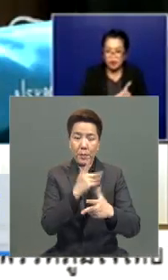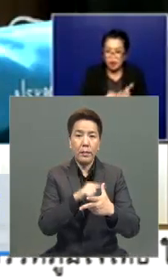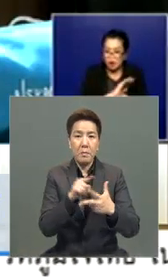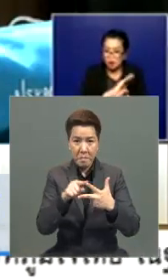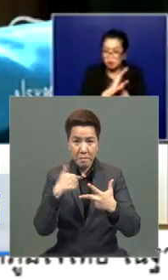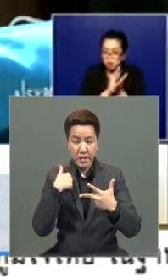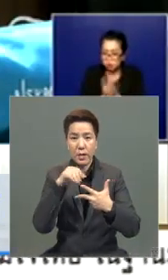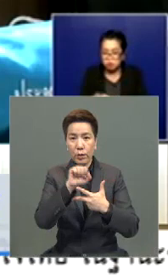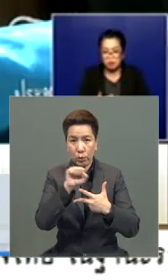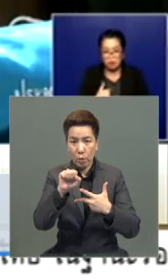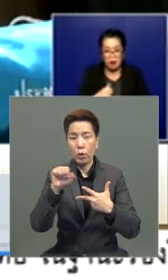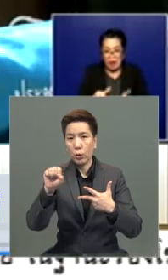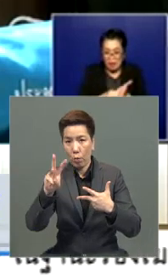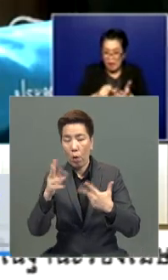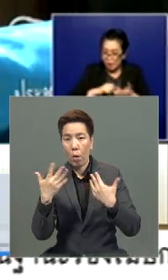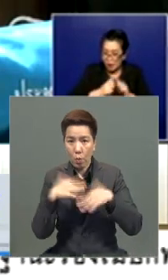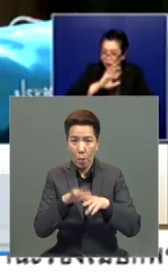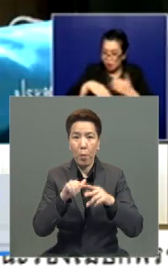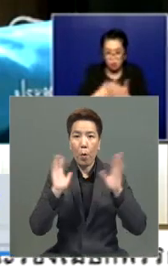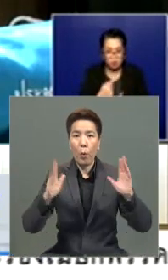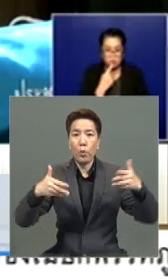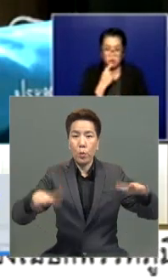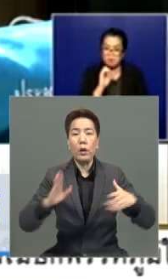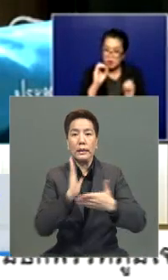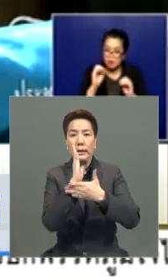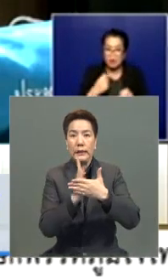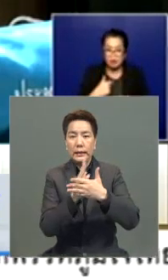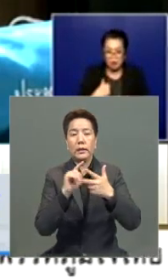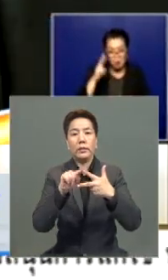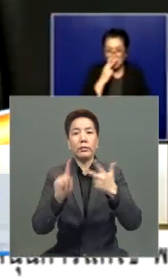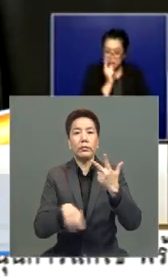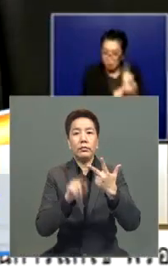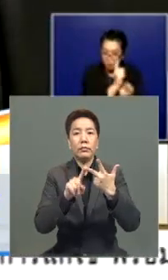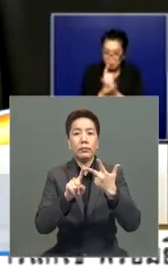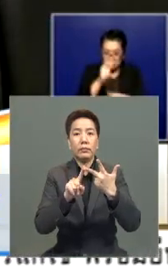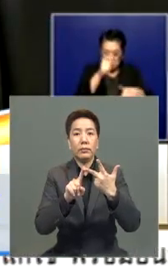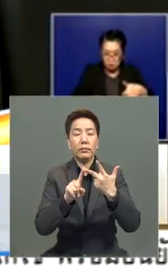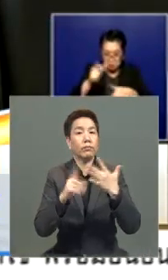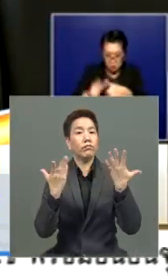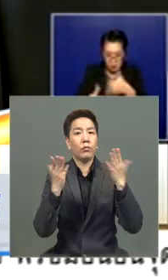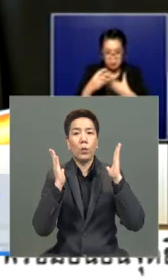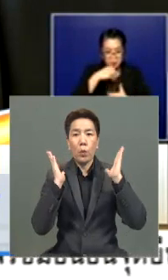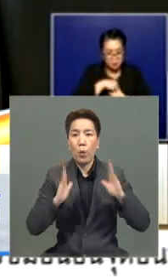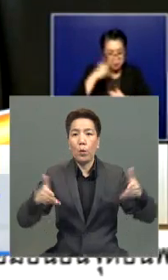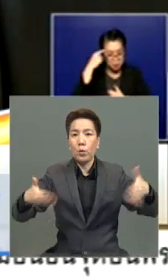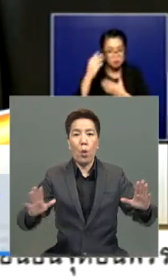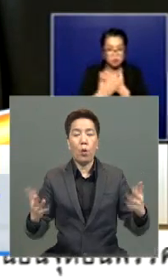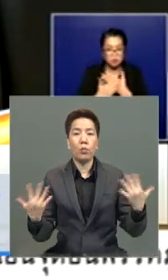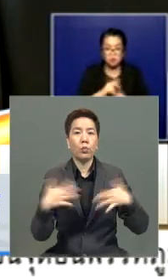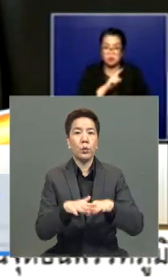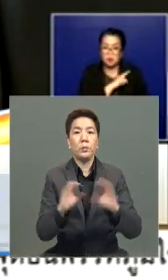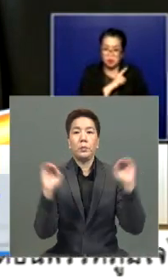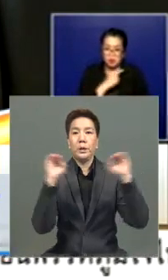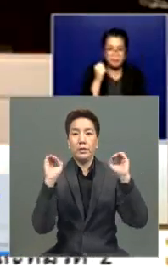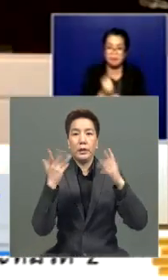มีทั้งสองวสสและสัดส่วนของคนนอกอย่างละครึ่งและรูปแบบการที่3คือไม่มีบุคคลภายนอกร่วม